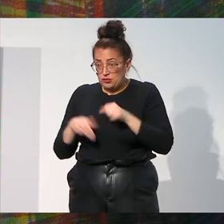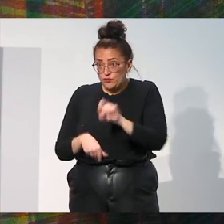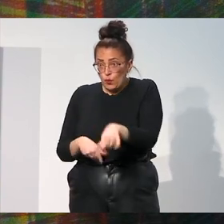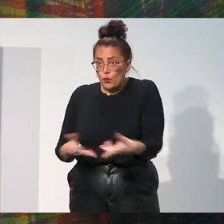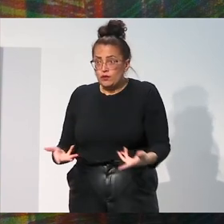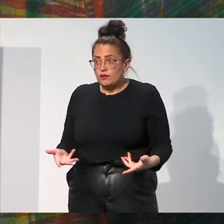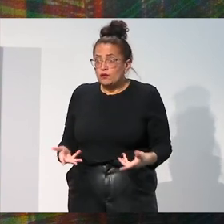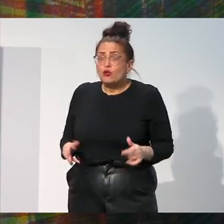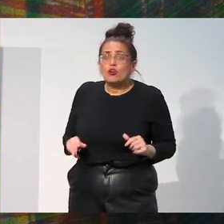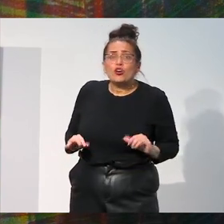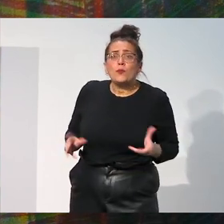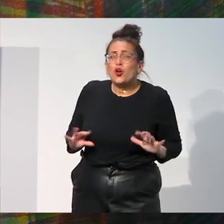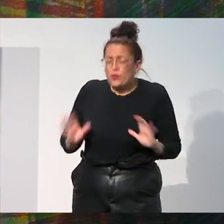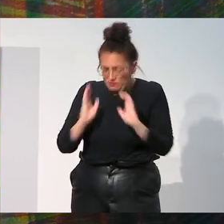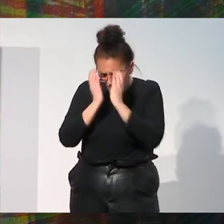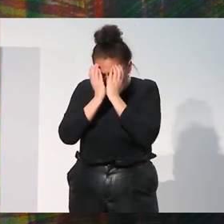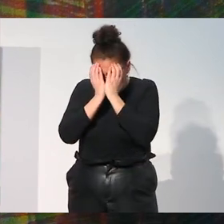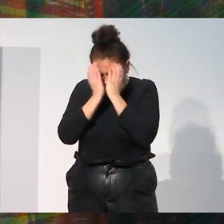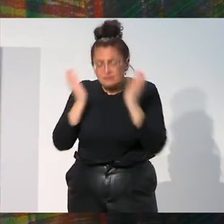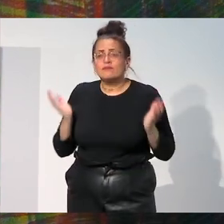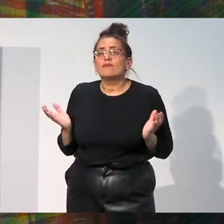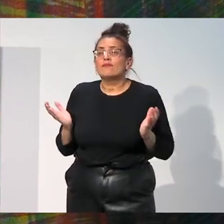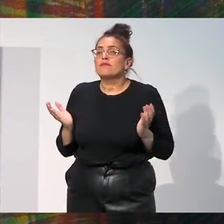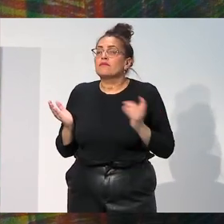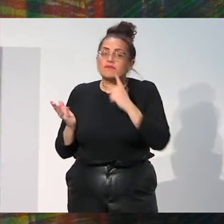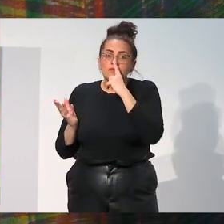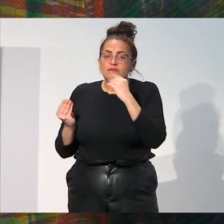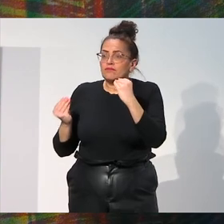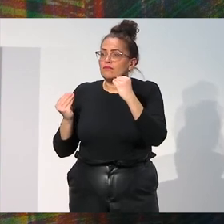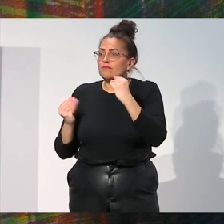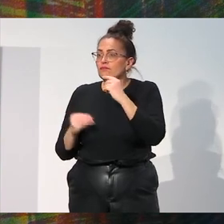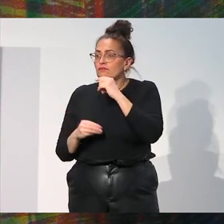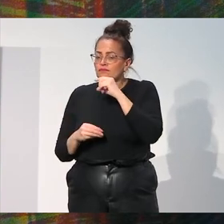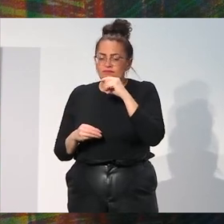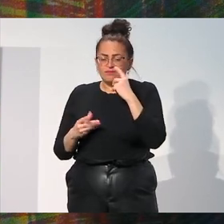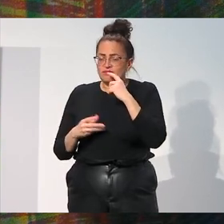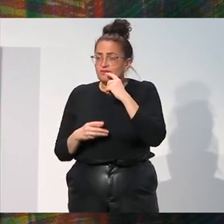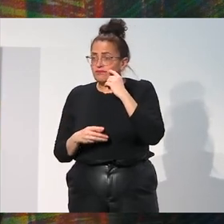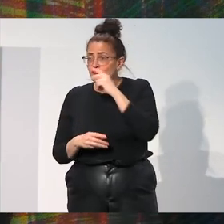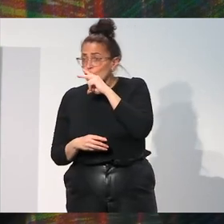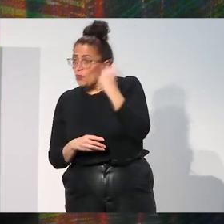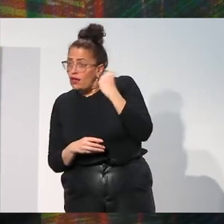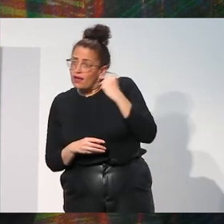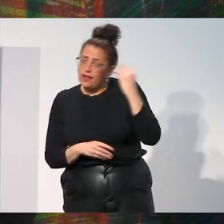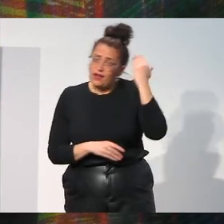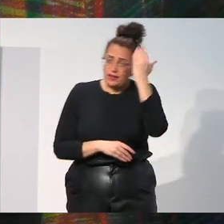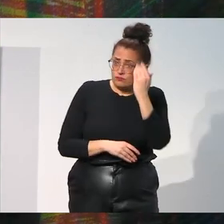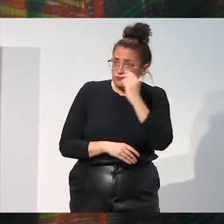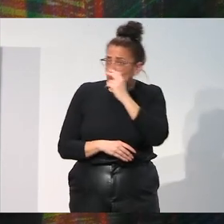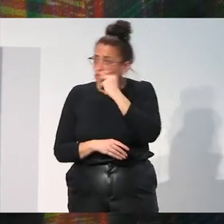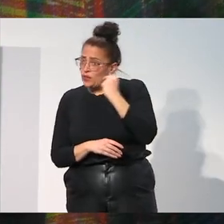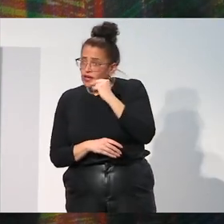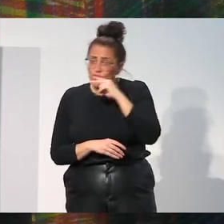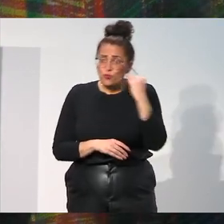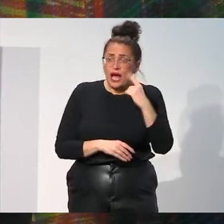point de vue, je serais pas loin de penser que c'est un peu pareil même avec un être humain. Parce qu'on se parle, on croit qu'on se